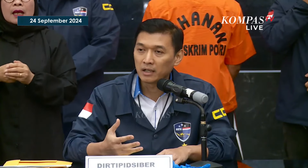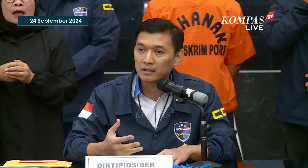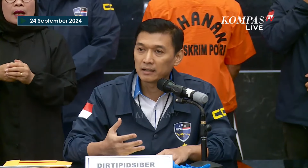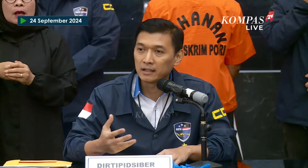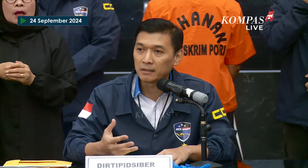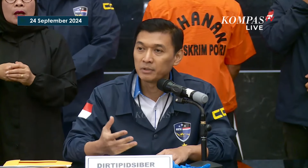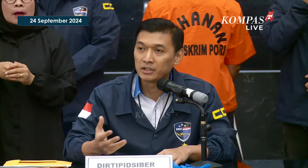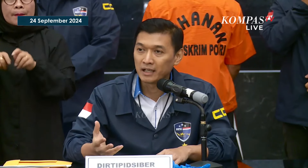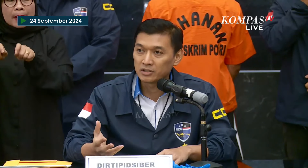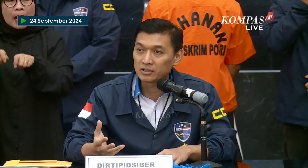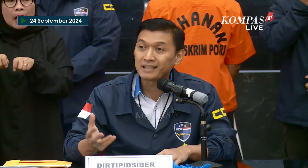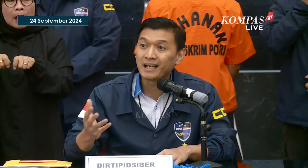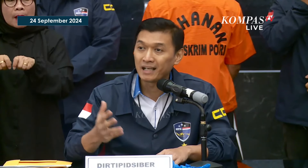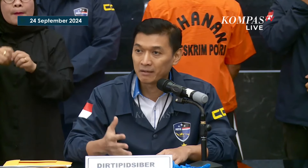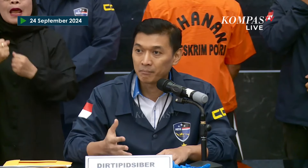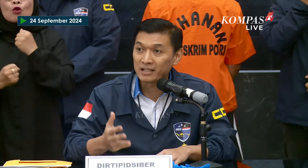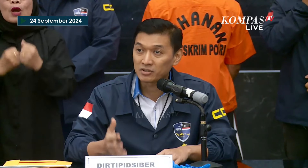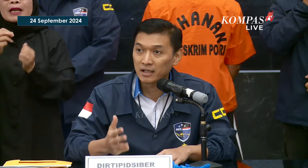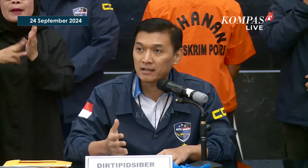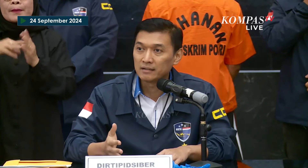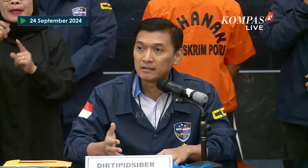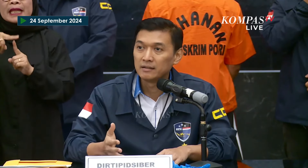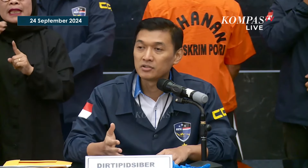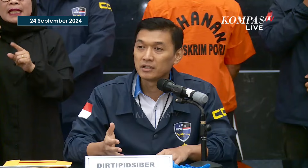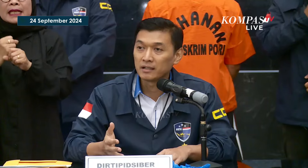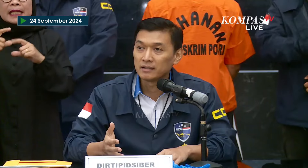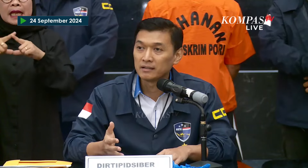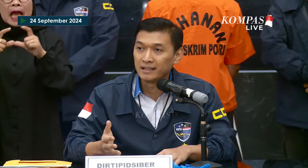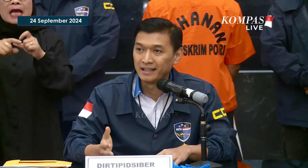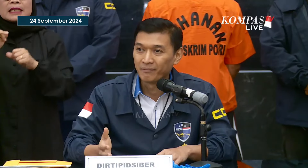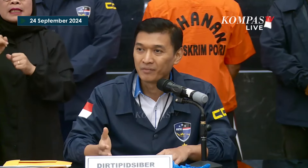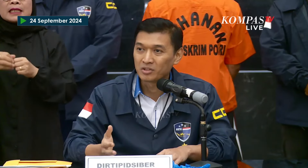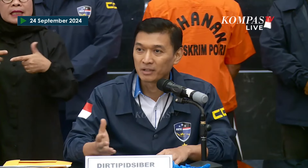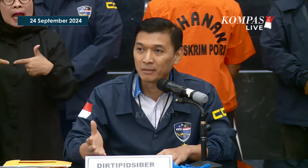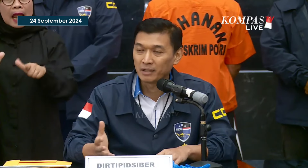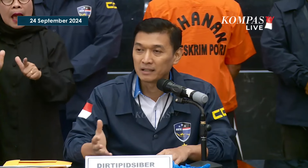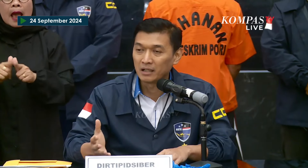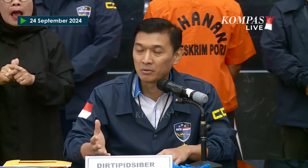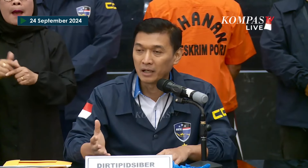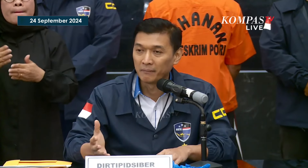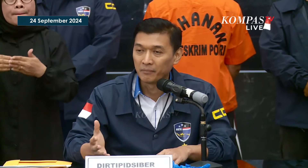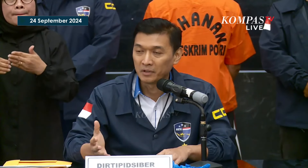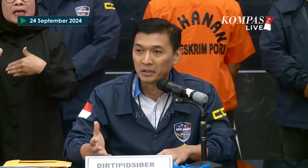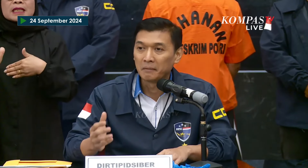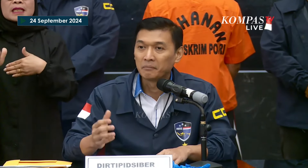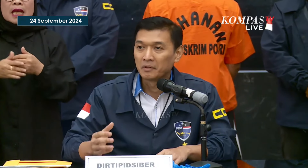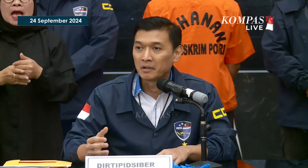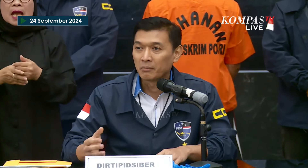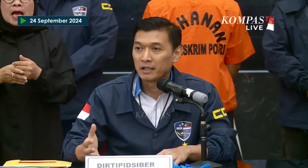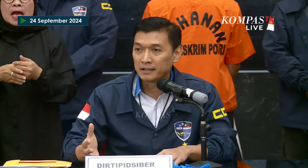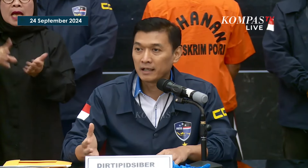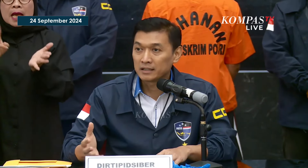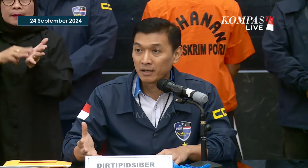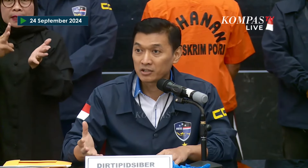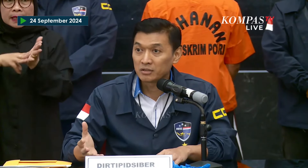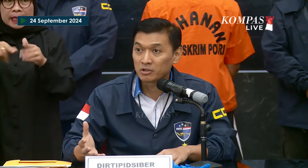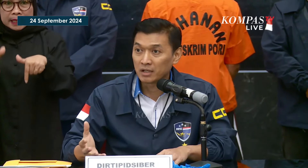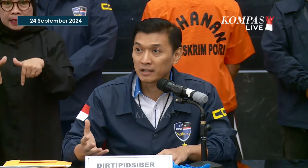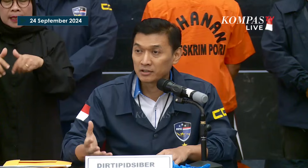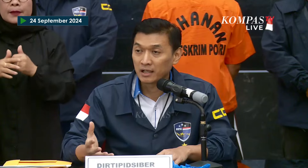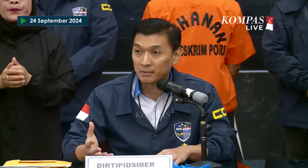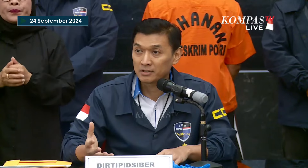untuk melakukan kegiatan mitigasi setelah pasca insiden ini, seperti apa yang kita lakukan gitu ya. Kemudian tiga,